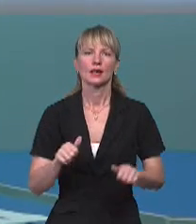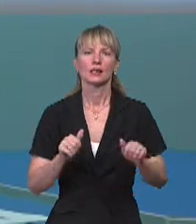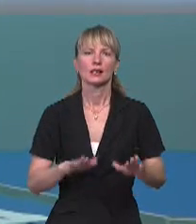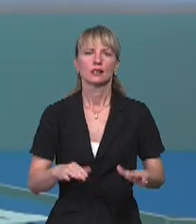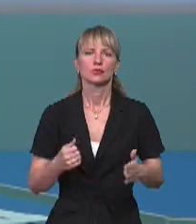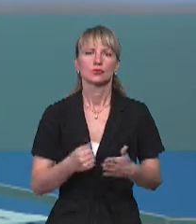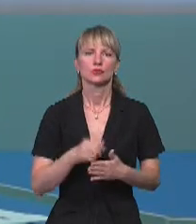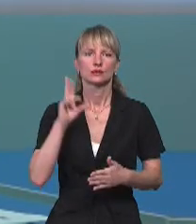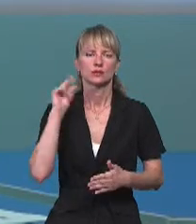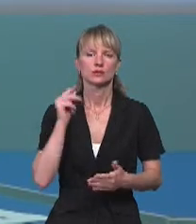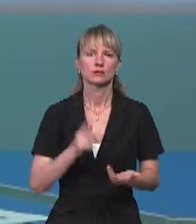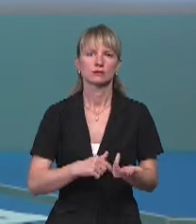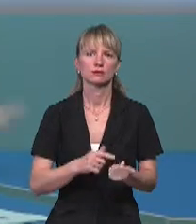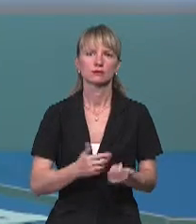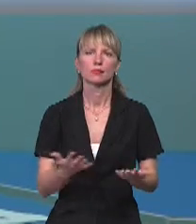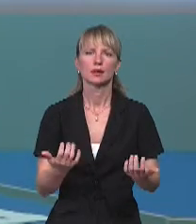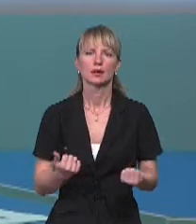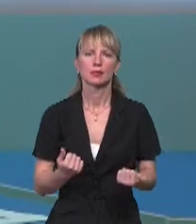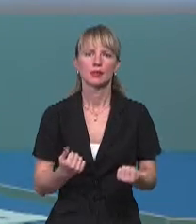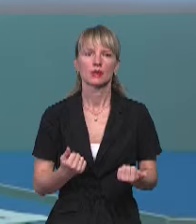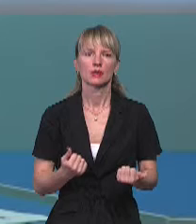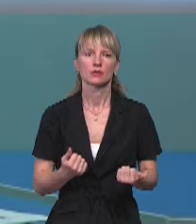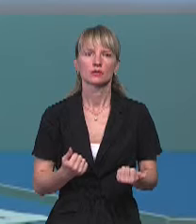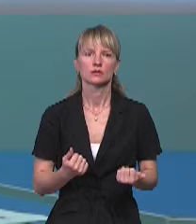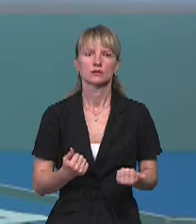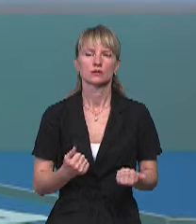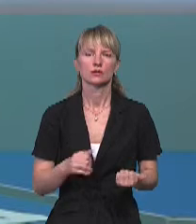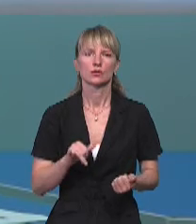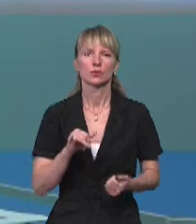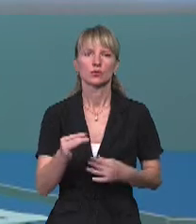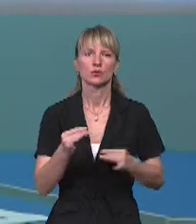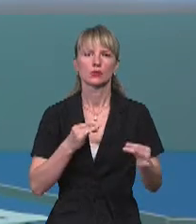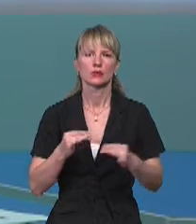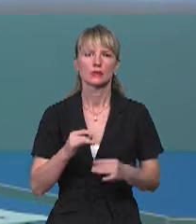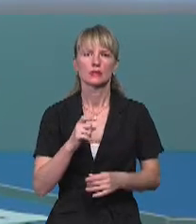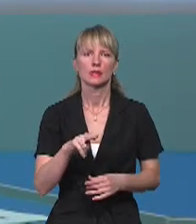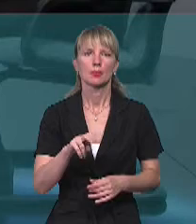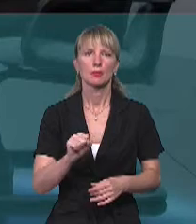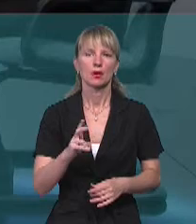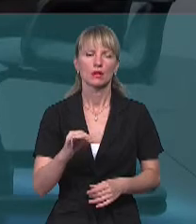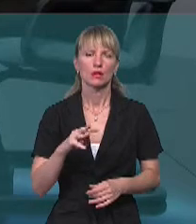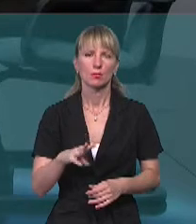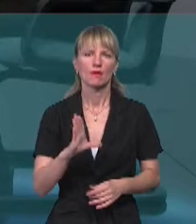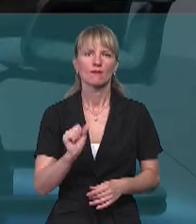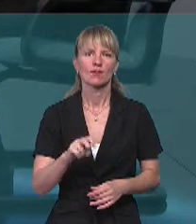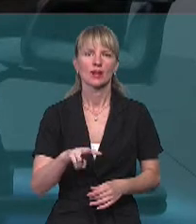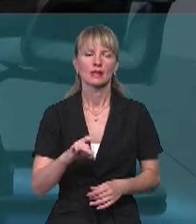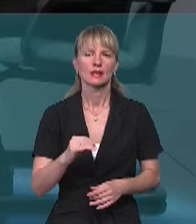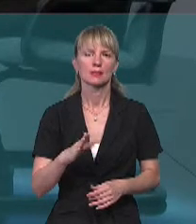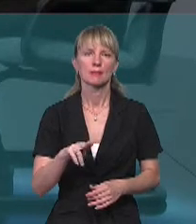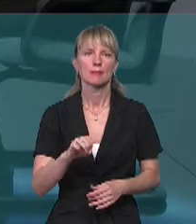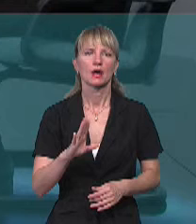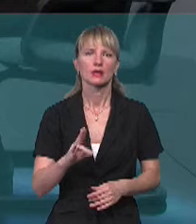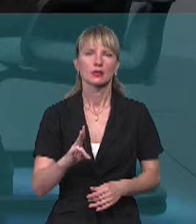щодо цих 6 варіантів приймалося якраз у діалогу з паном Валерієм. Пане